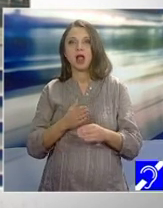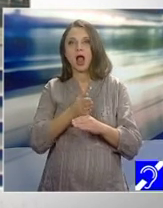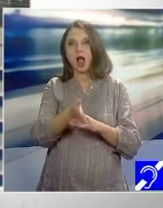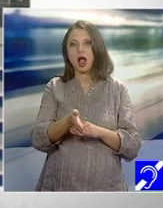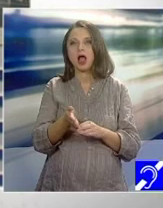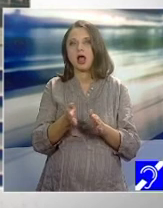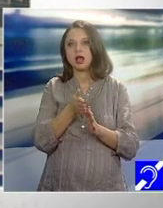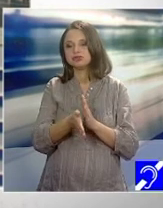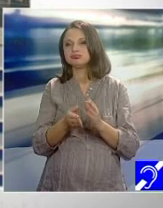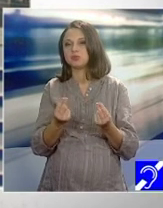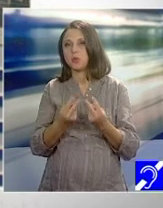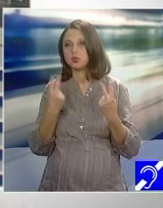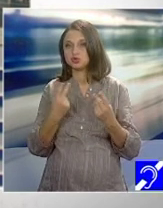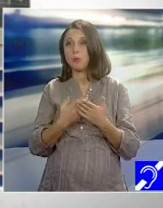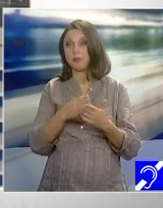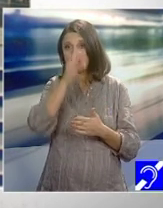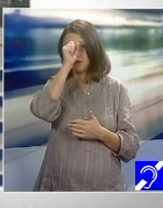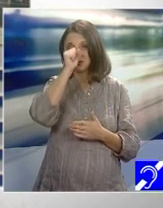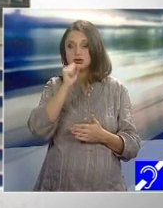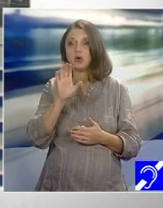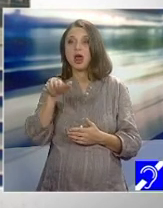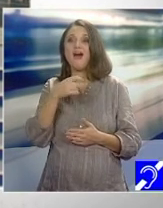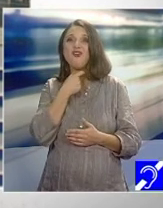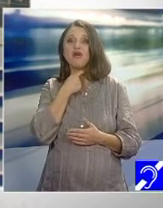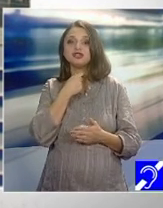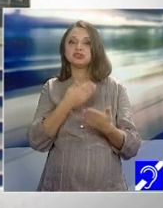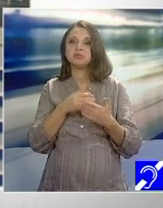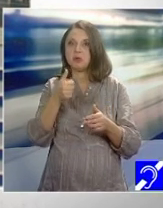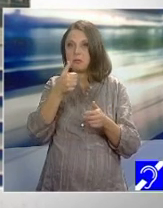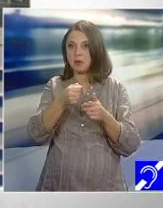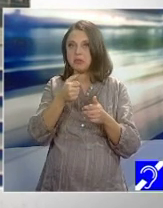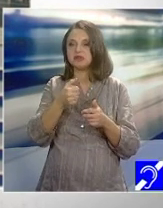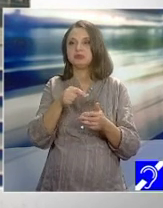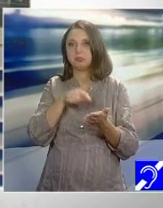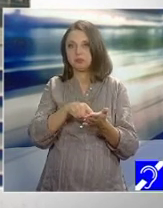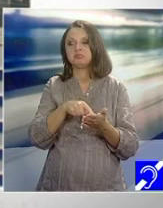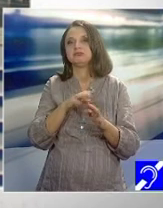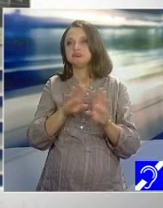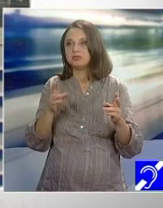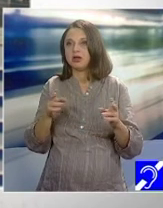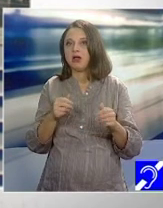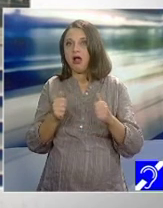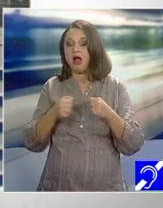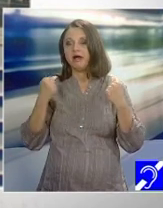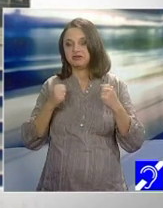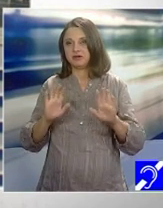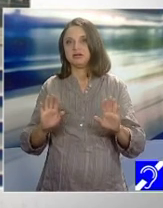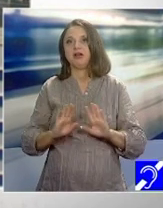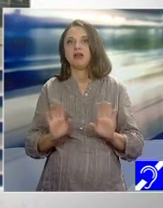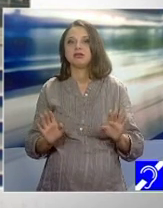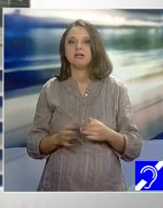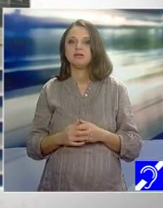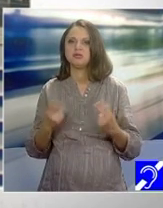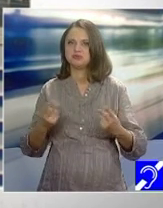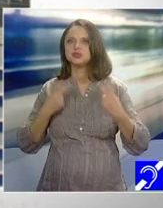accesibilizare pe ele, practic ele vin cu o voce, nu mai trebuie activată și sunt foarte, foarte